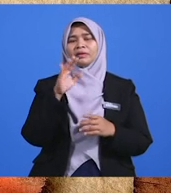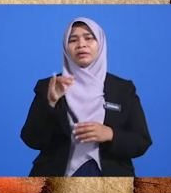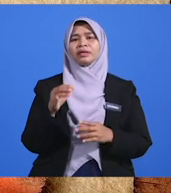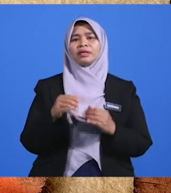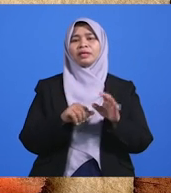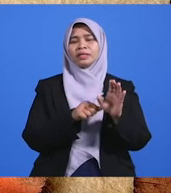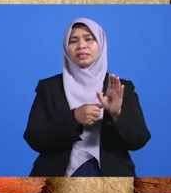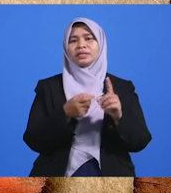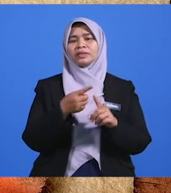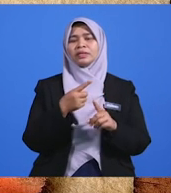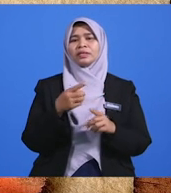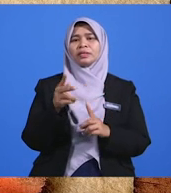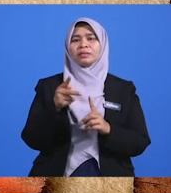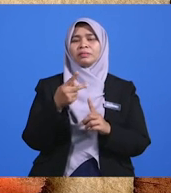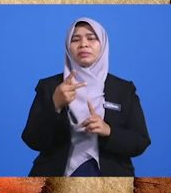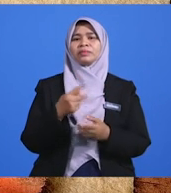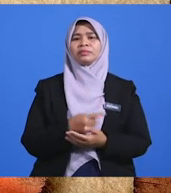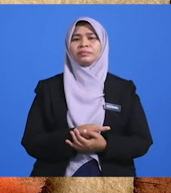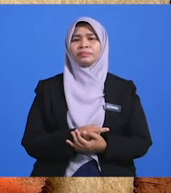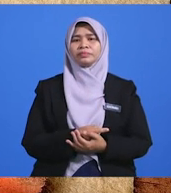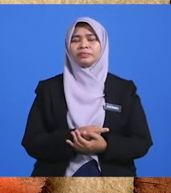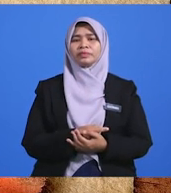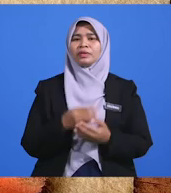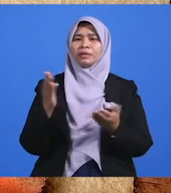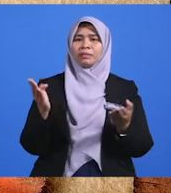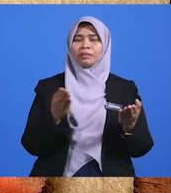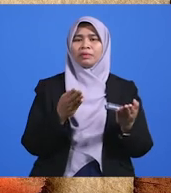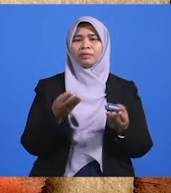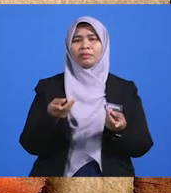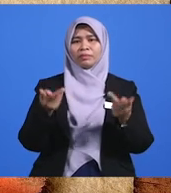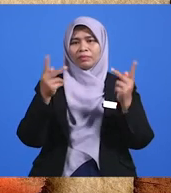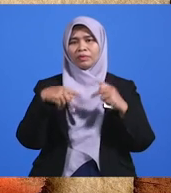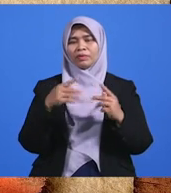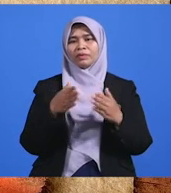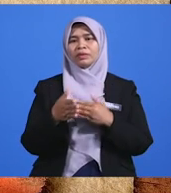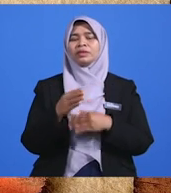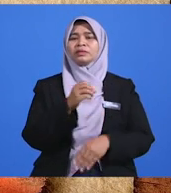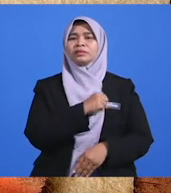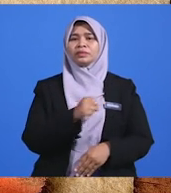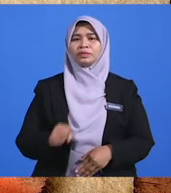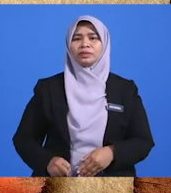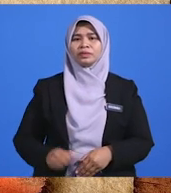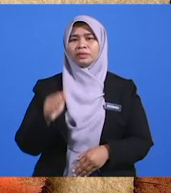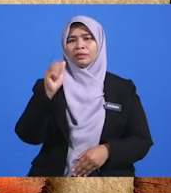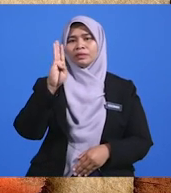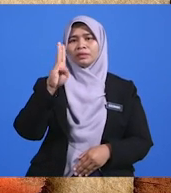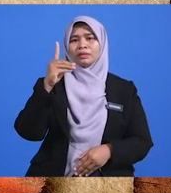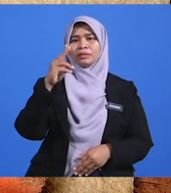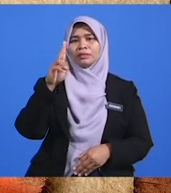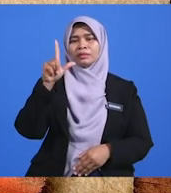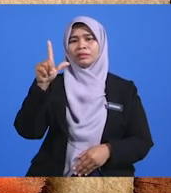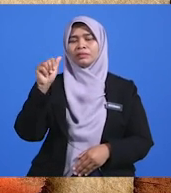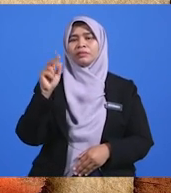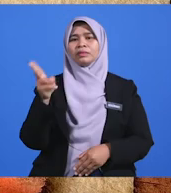Kepulauan Seychelles. Telah dibawa pulang oleh Sultan Abdullah setelah baginda selesai menjalani hukuman dibuang